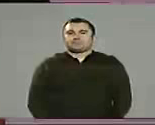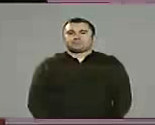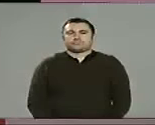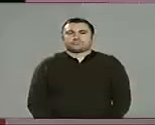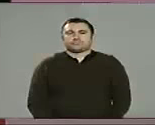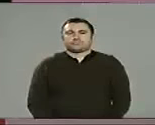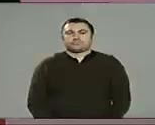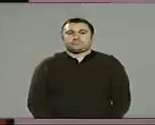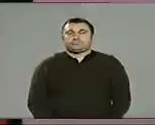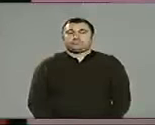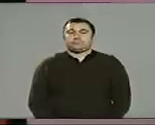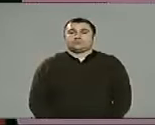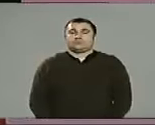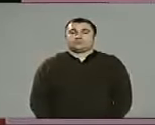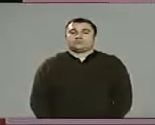Nein.